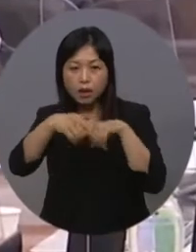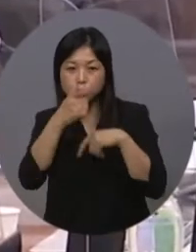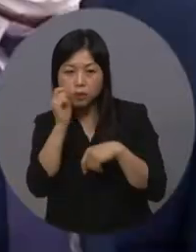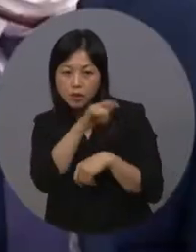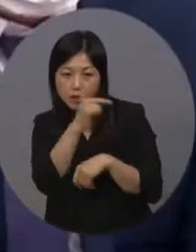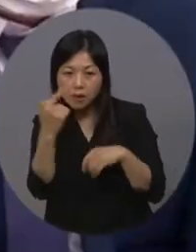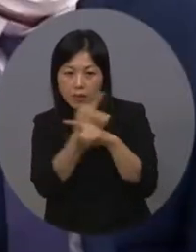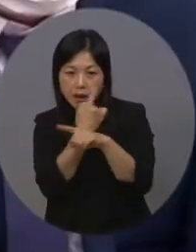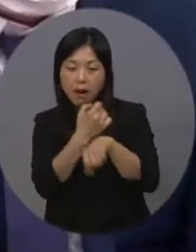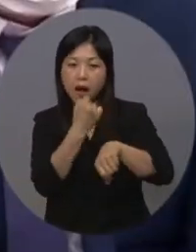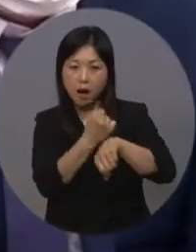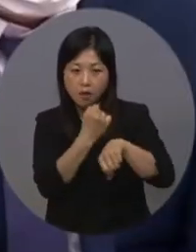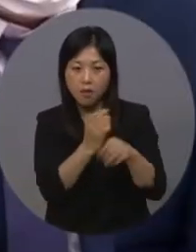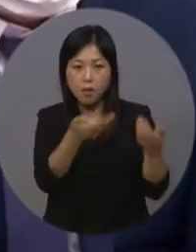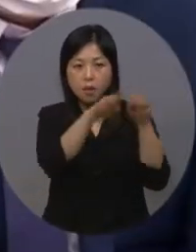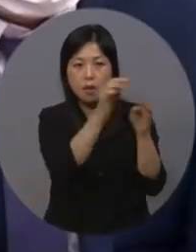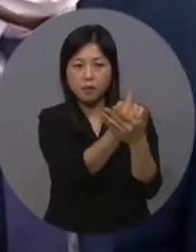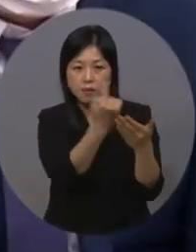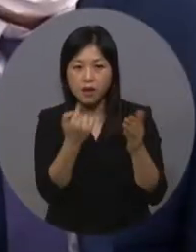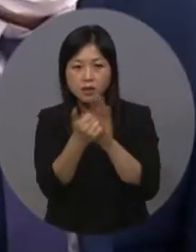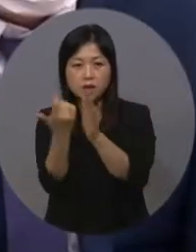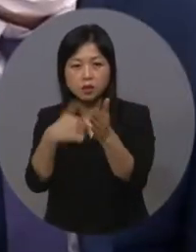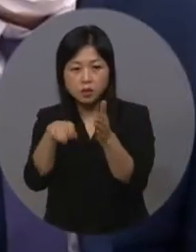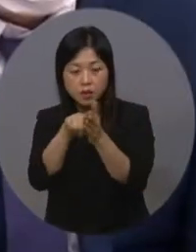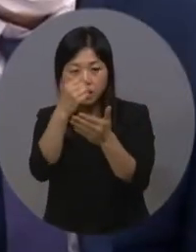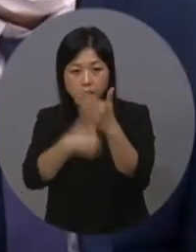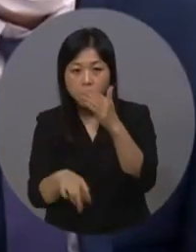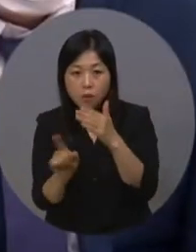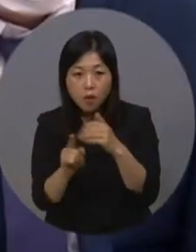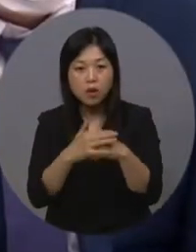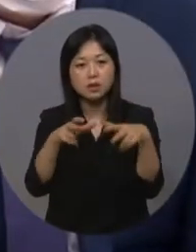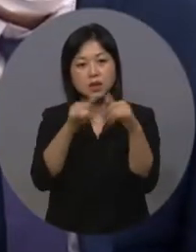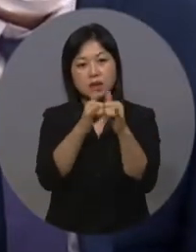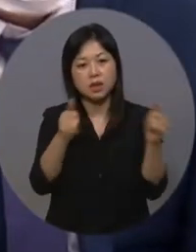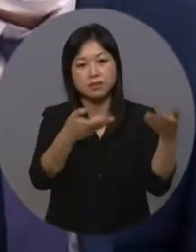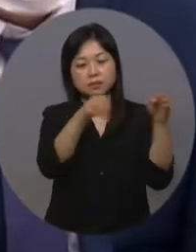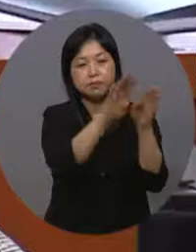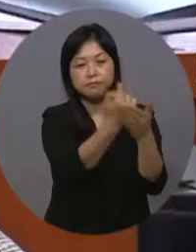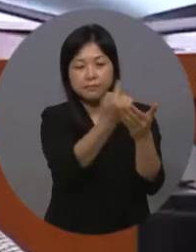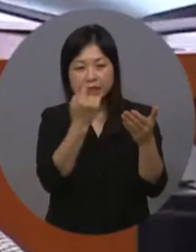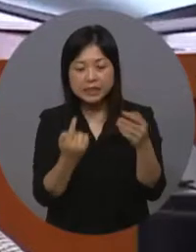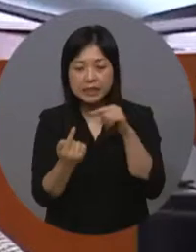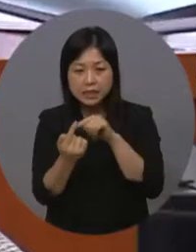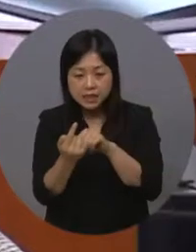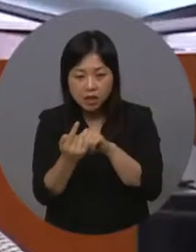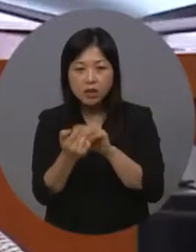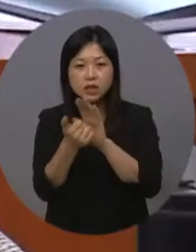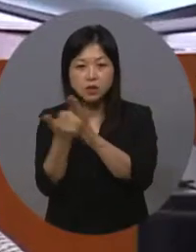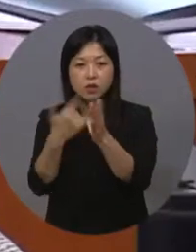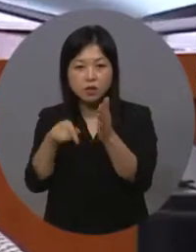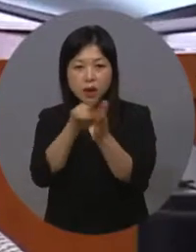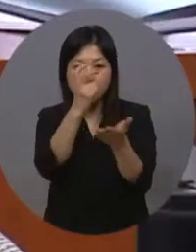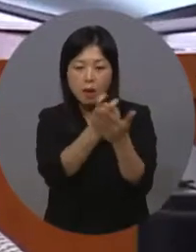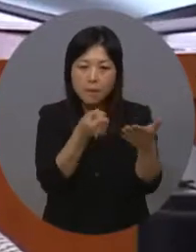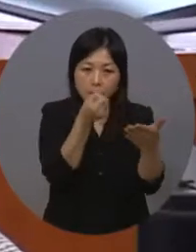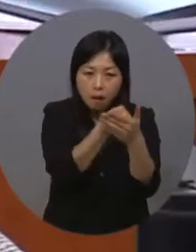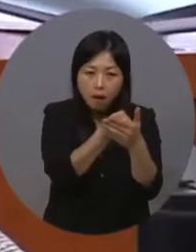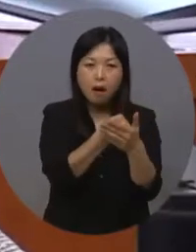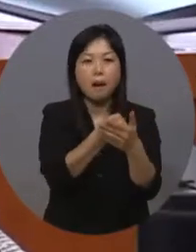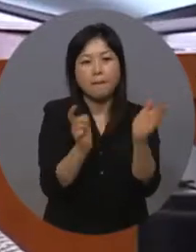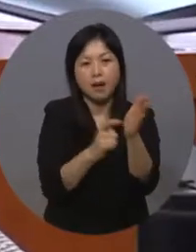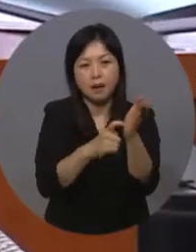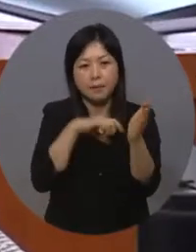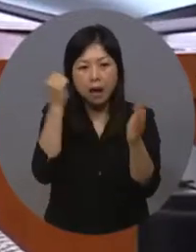탈시설 정책 추진을 위해 남은 과제는 장애인 탈시설 지원 법안의 시급한 통과라며 앞으로도 관련법 제정을